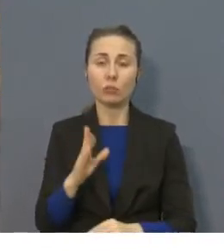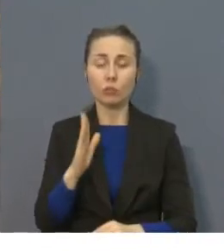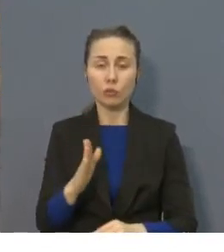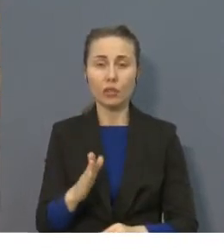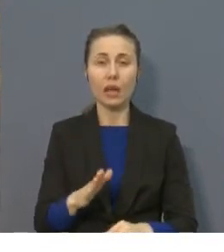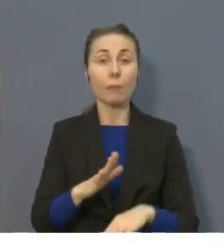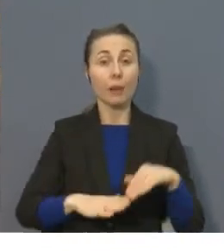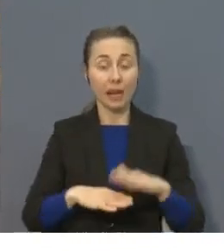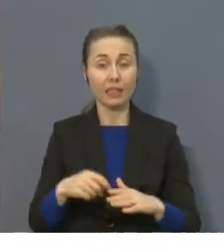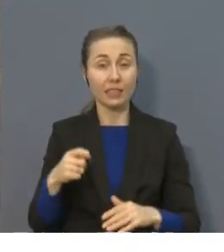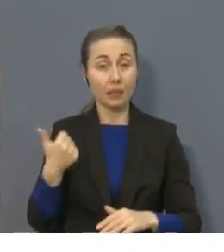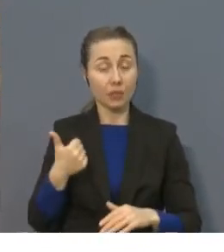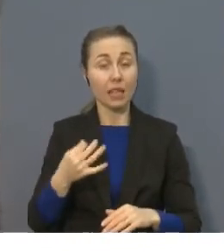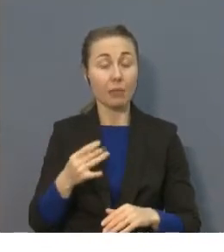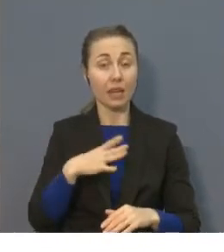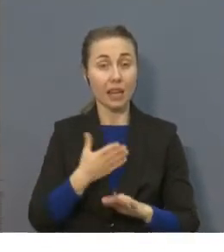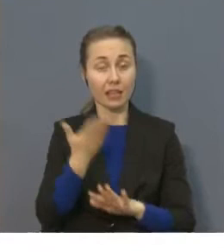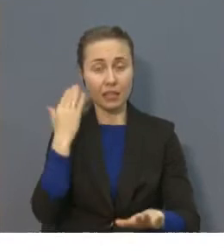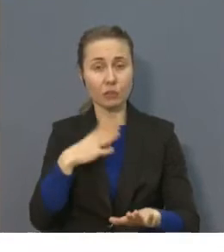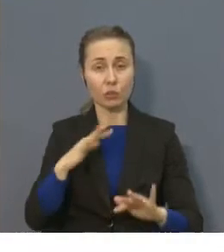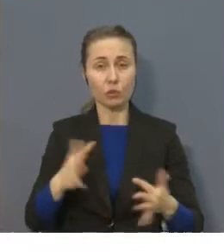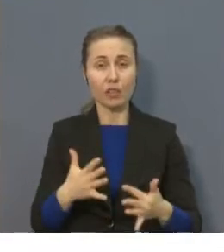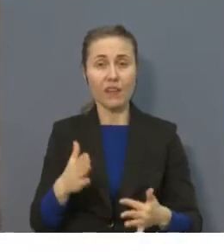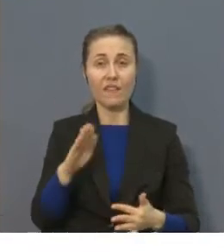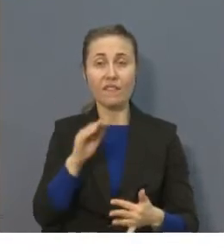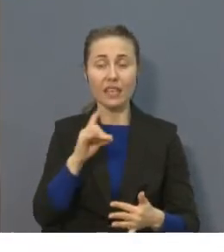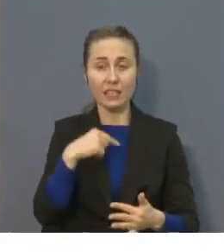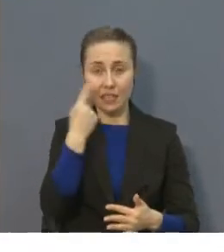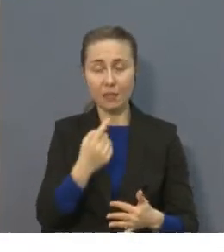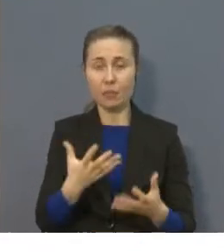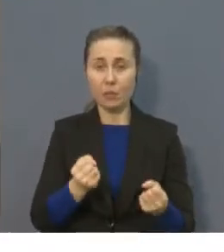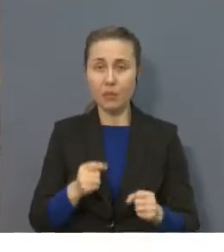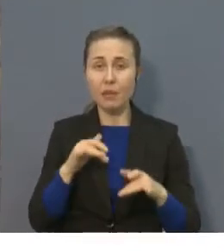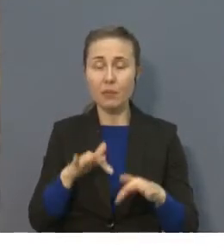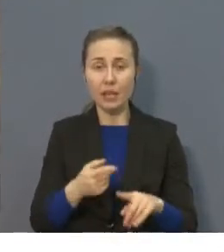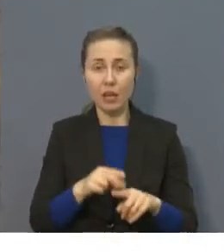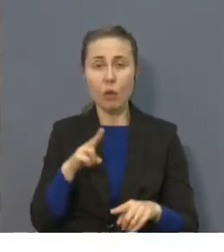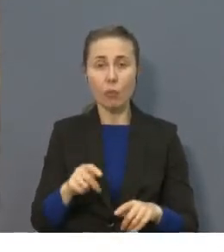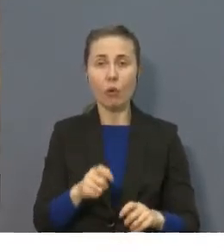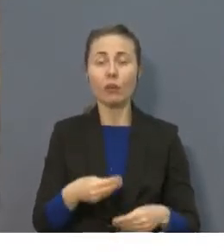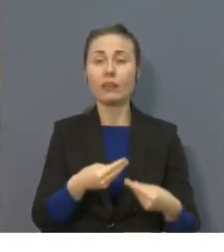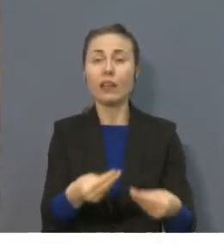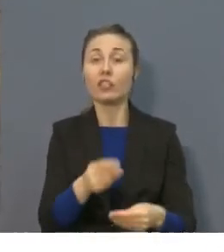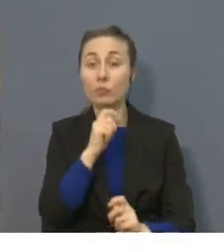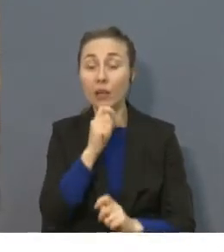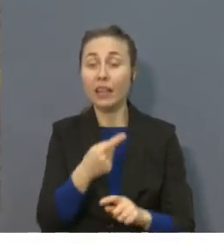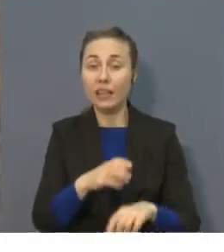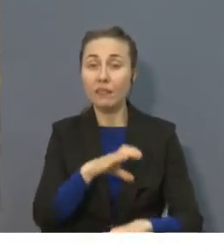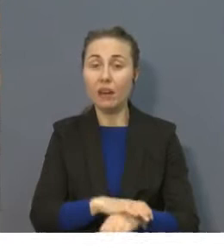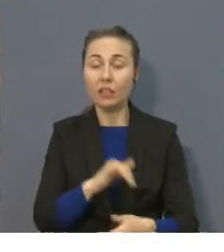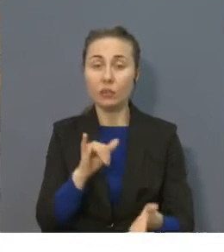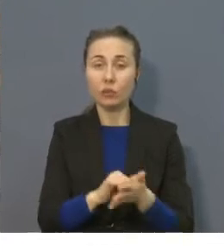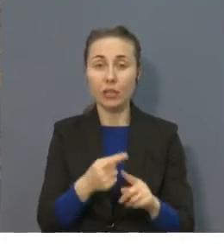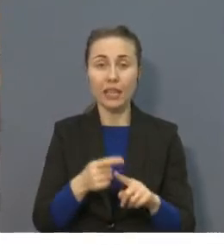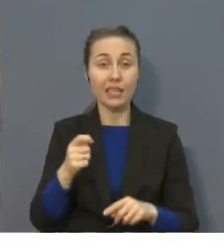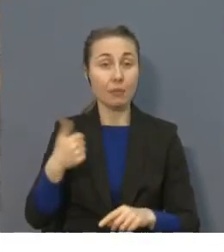Департаменттің тәжірибесінде жеке тұлғалар тарапынан сыйлықтар беру бойынша шаралар қабылданған жағдайлар да болған. Аталған деректерді департамент